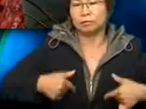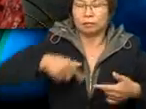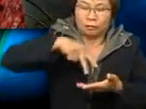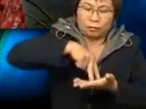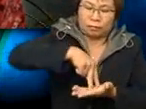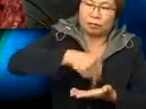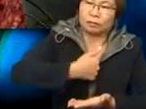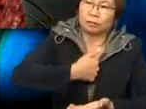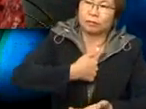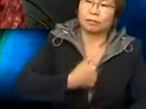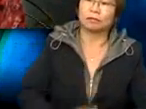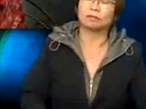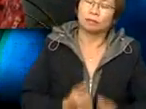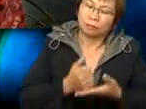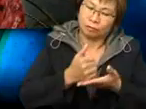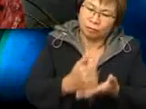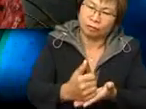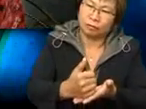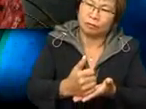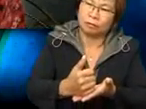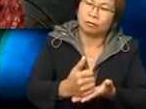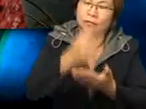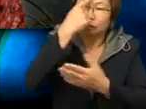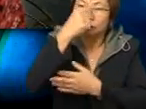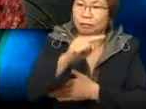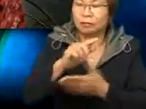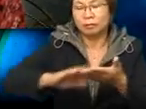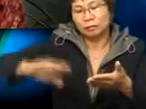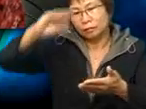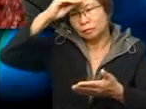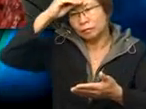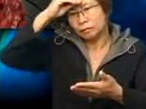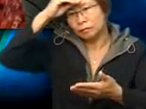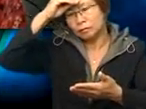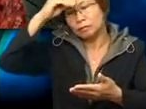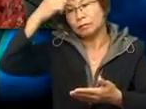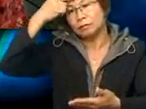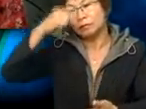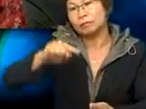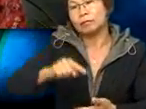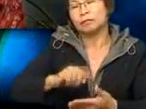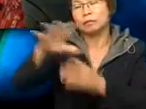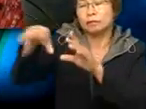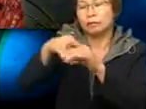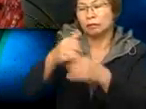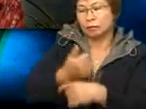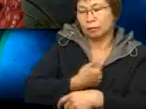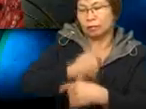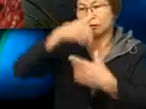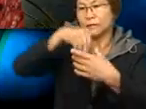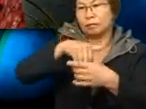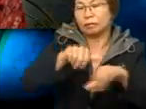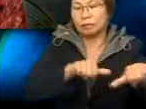berdikari. Bantulah mereka untuk belajar, untuk melibatkan diri